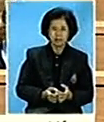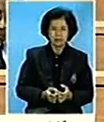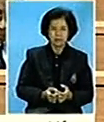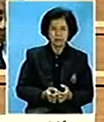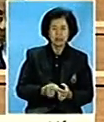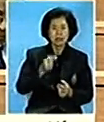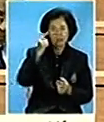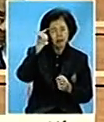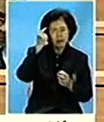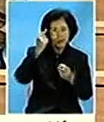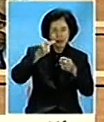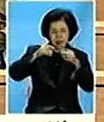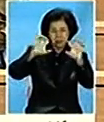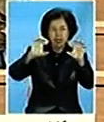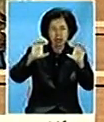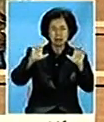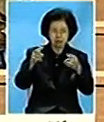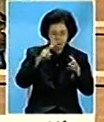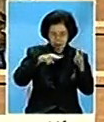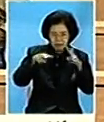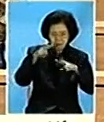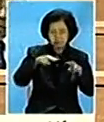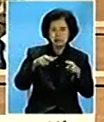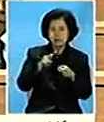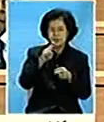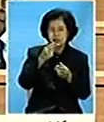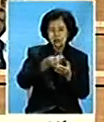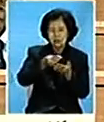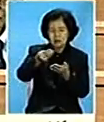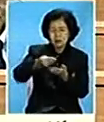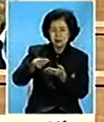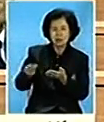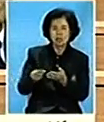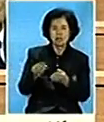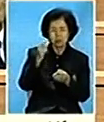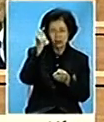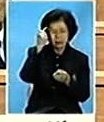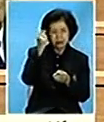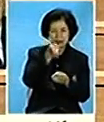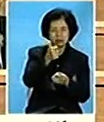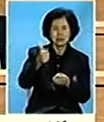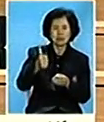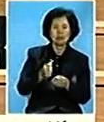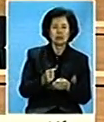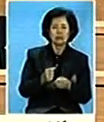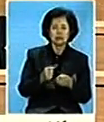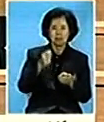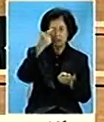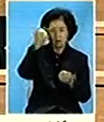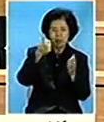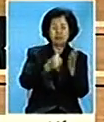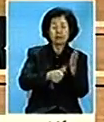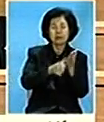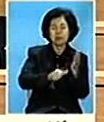คิดว่ารัฐบาลนะครับก็คงจะได้พิจารณาใช้จ่ายงบประมาณอย่างรอบคอบเนื่องจากว่าภาษีของประชาช